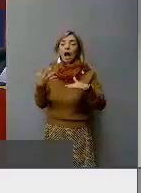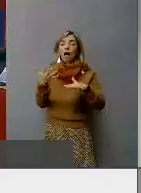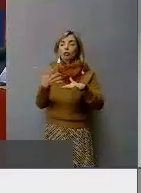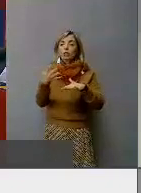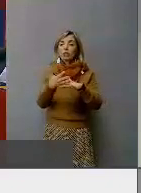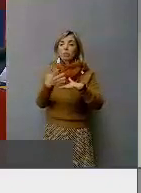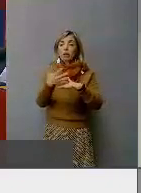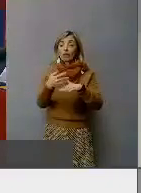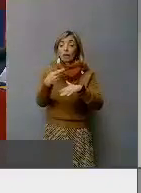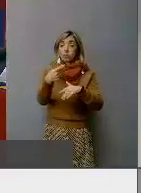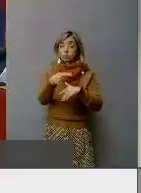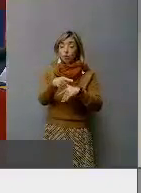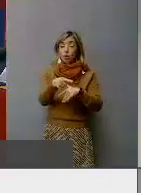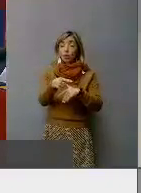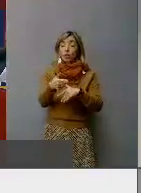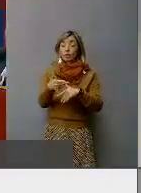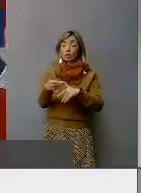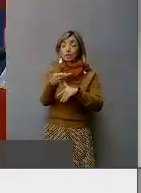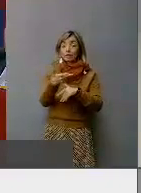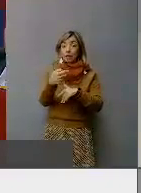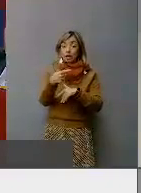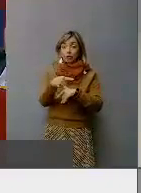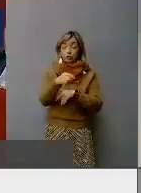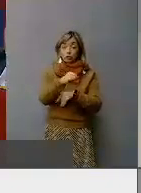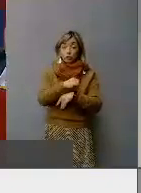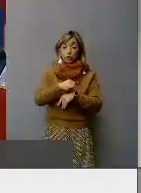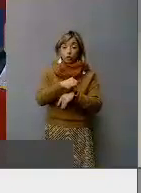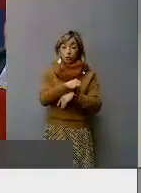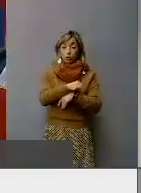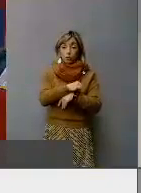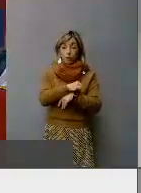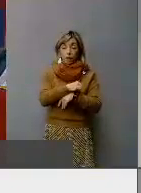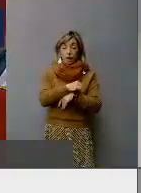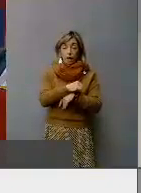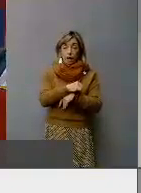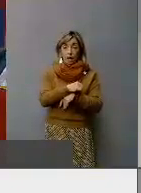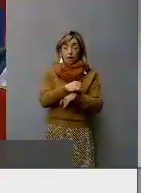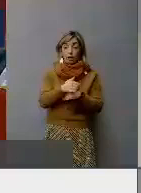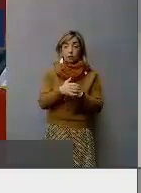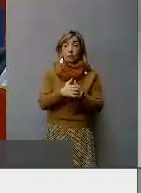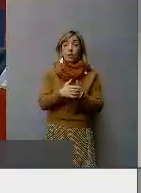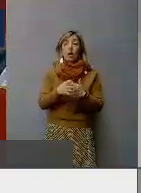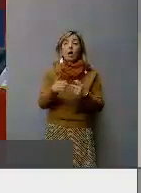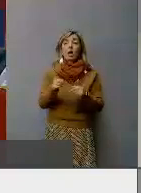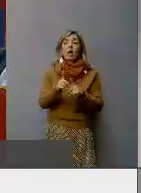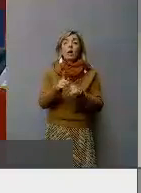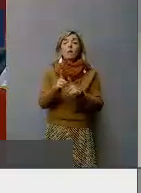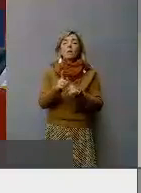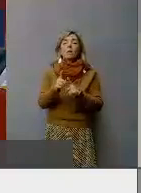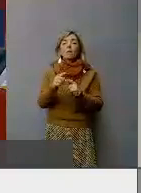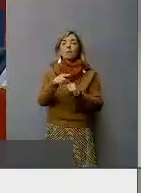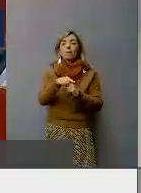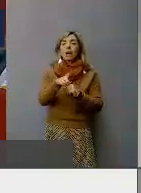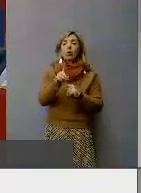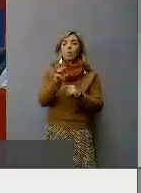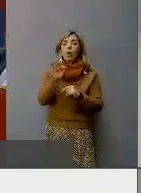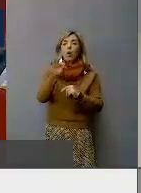di tutte le forme di povertà che affliggono i genovesi e non a ridurre interventi o blateri interessati